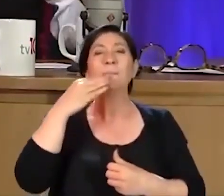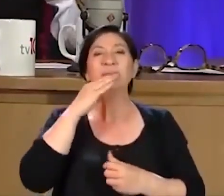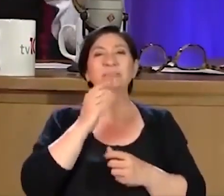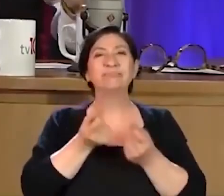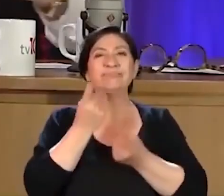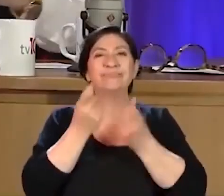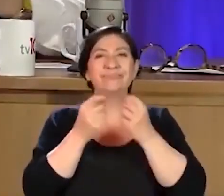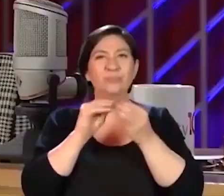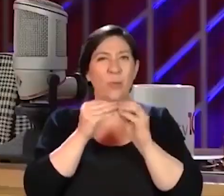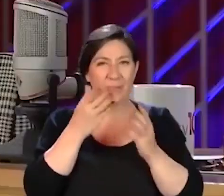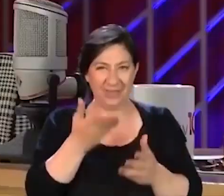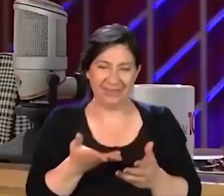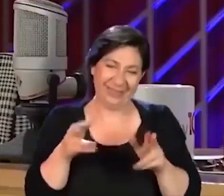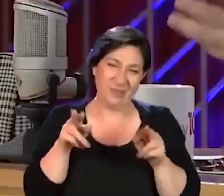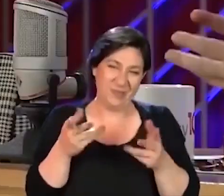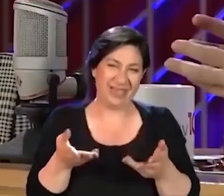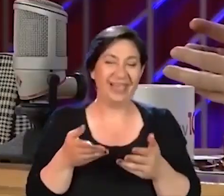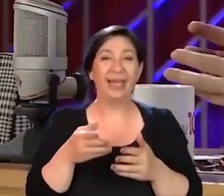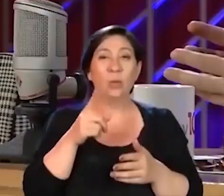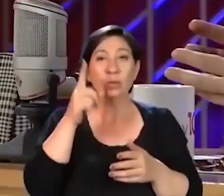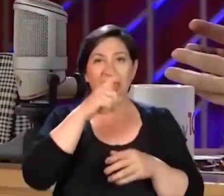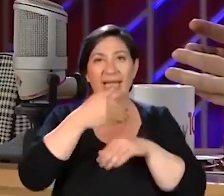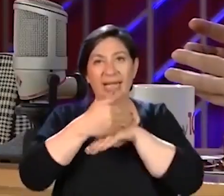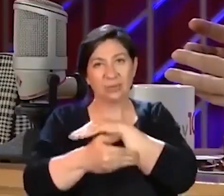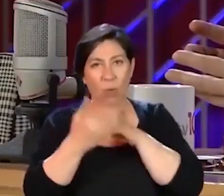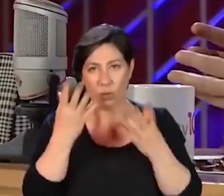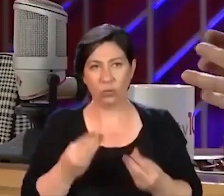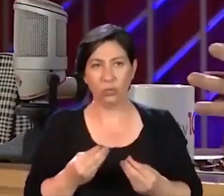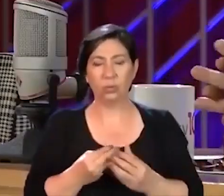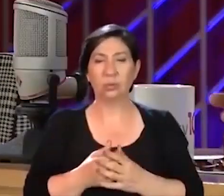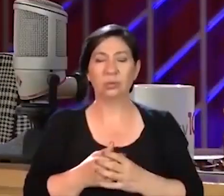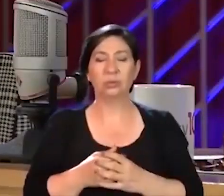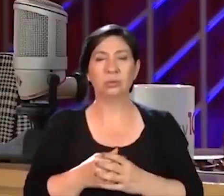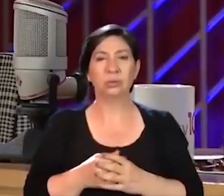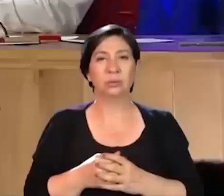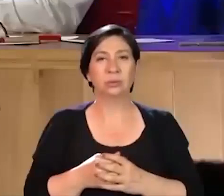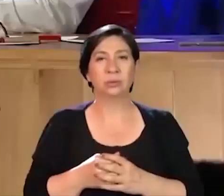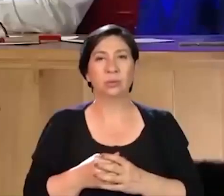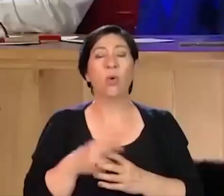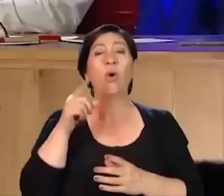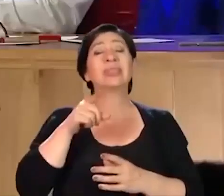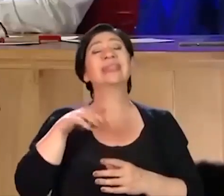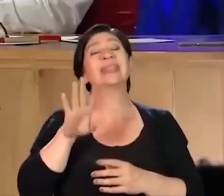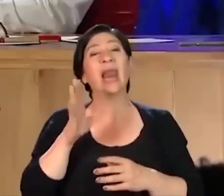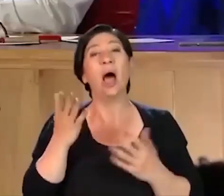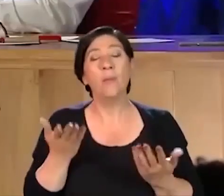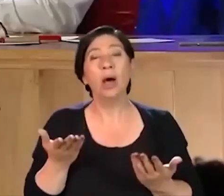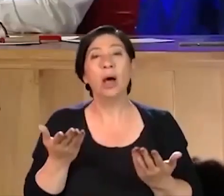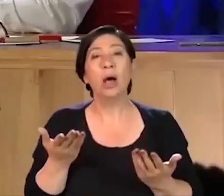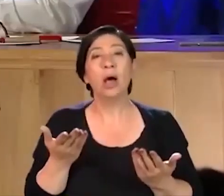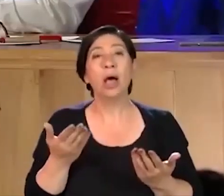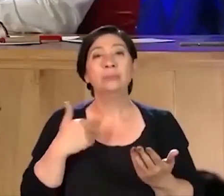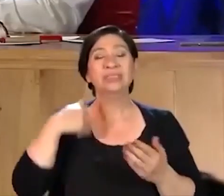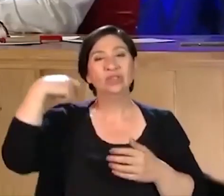Evet. Yani dolayısıyla belki biraz bu yüzden de bir gecikme oldu galiba. Ya ondan değil ama tabii